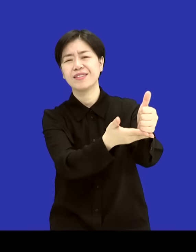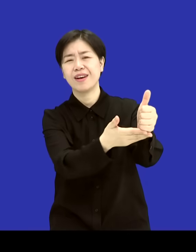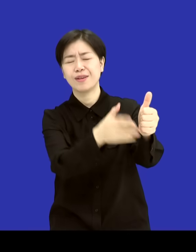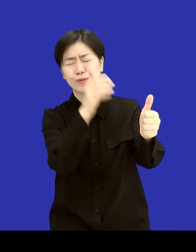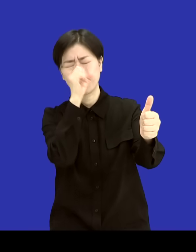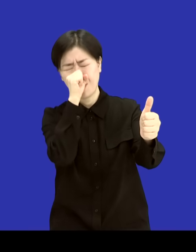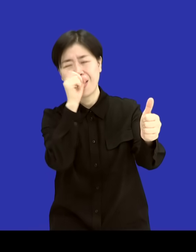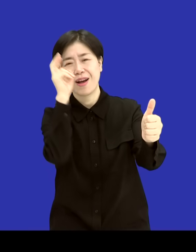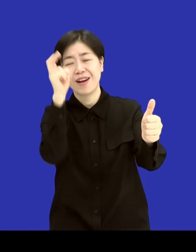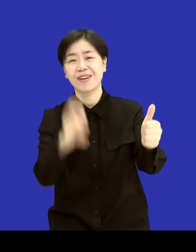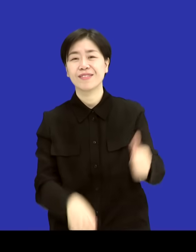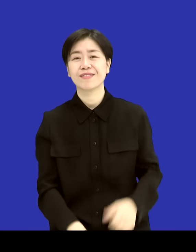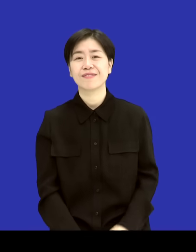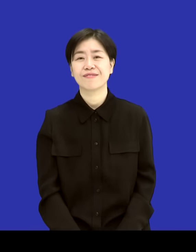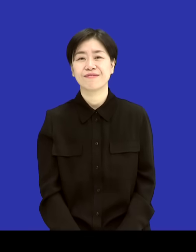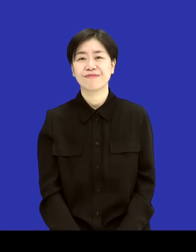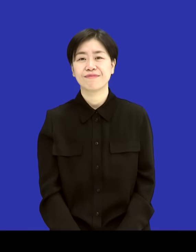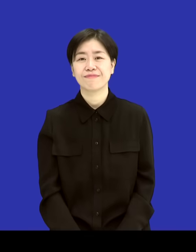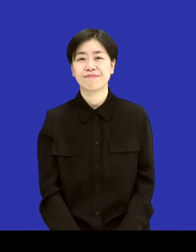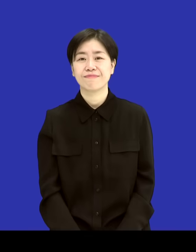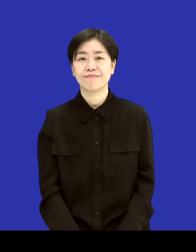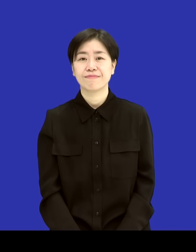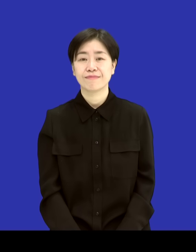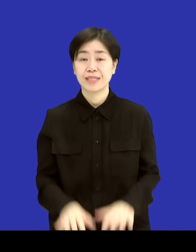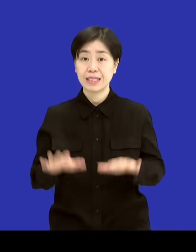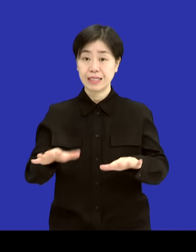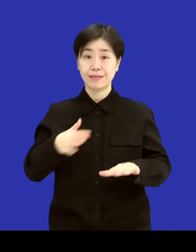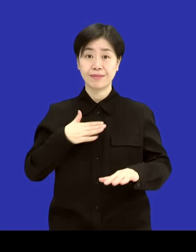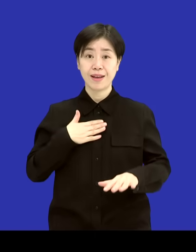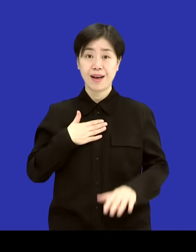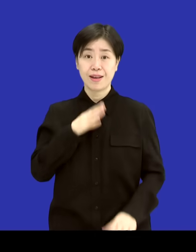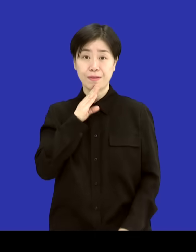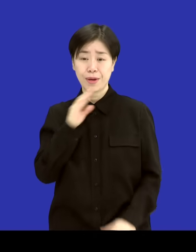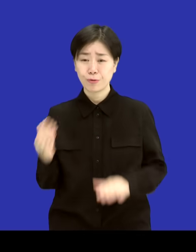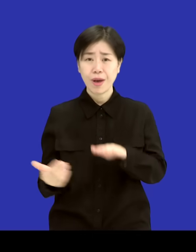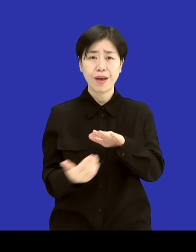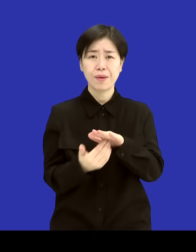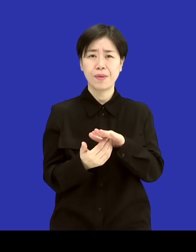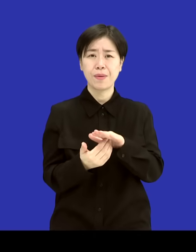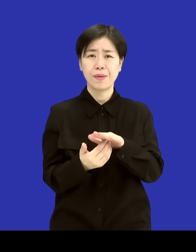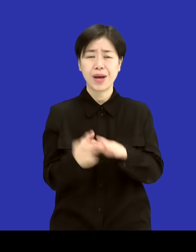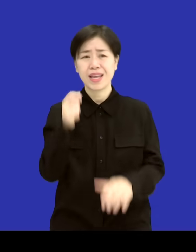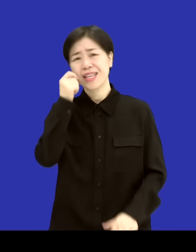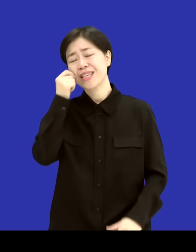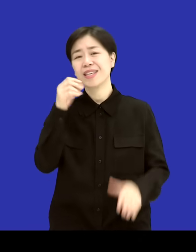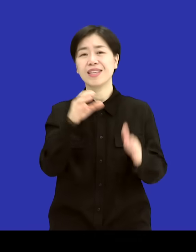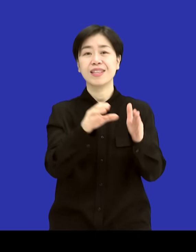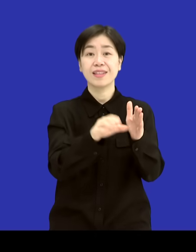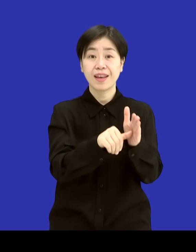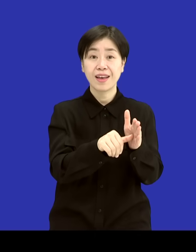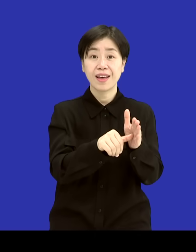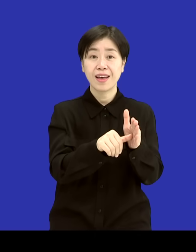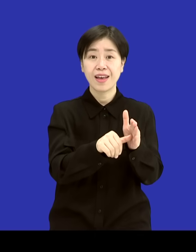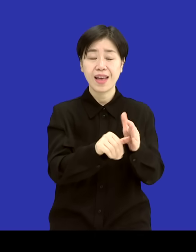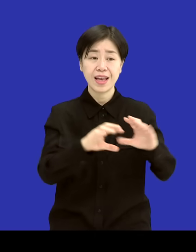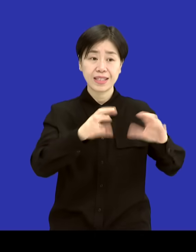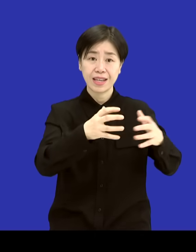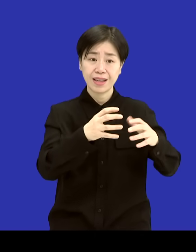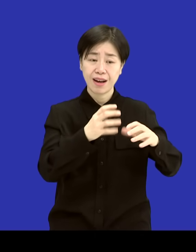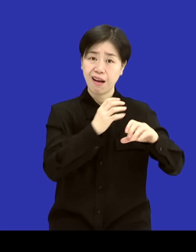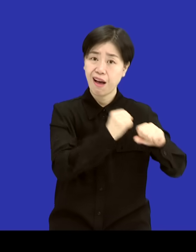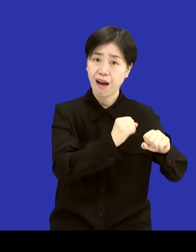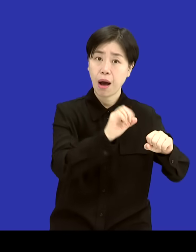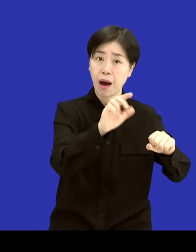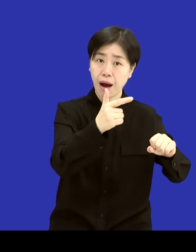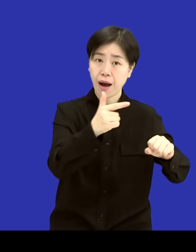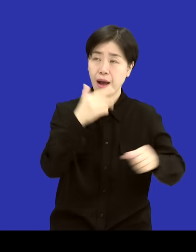느껴서 최고 내가 좋을 때 지금 대학원에 가는 것부터 시작해서 이 모든 것들이 주님이